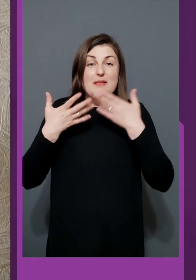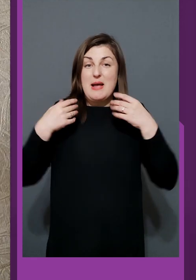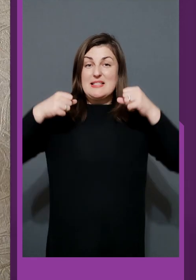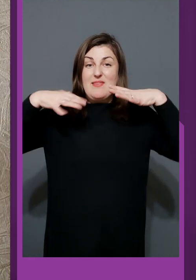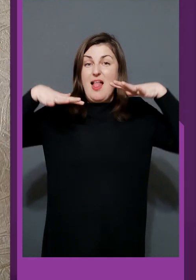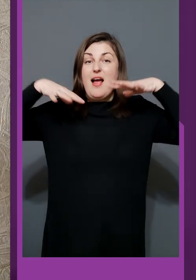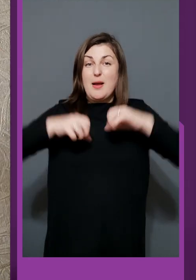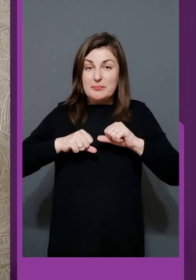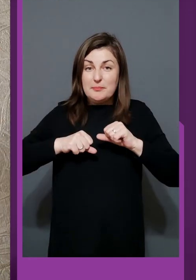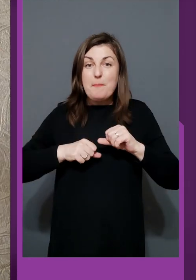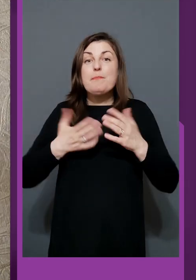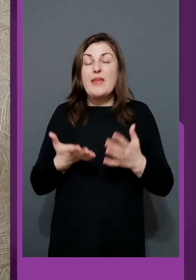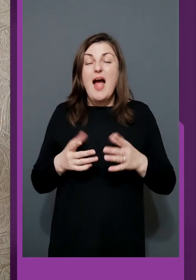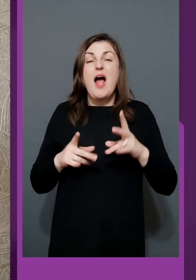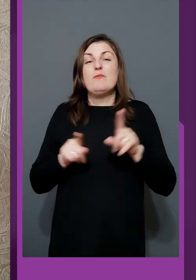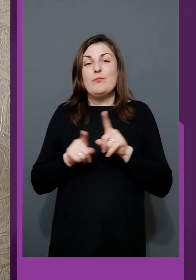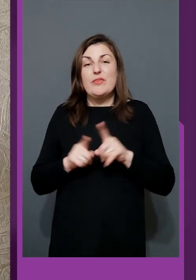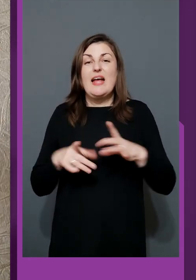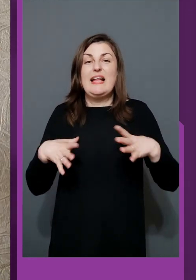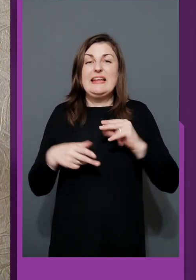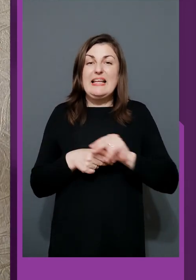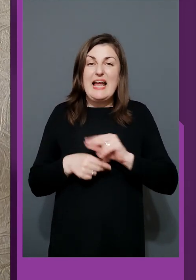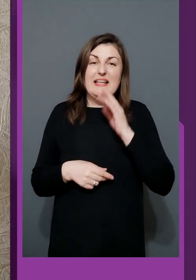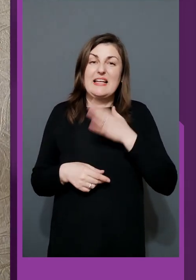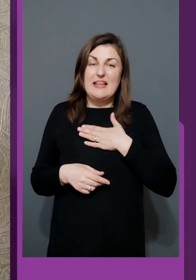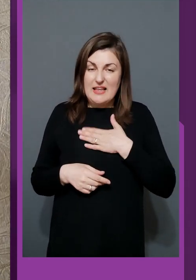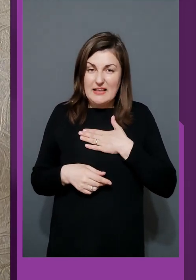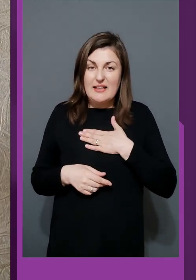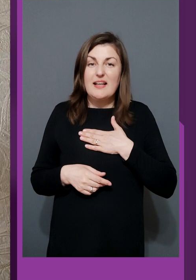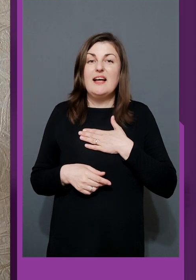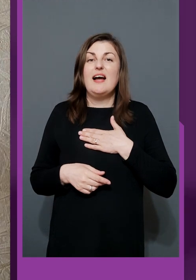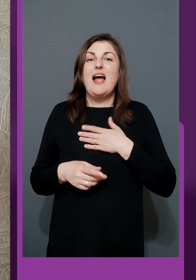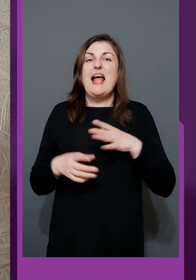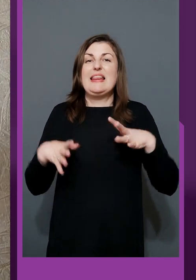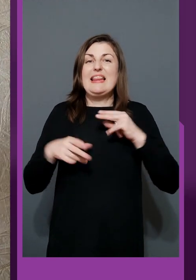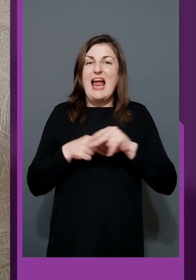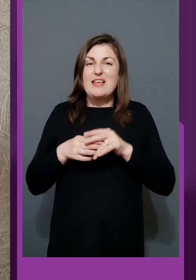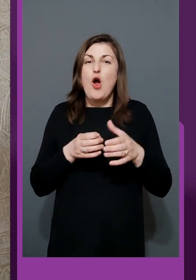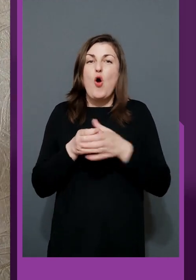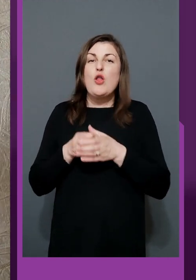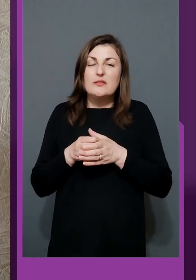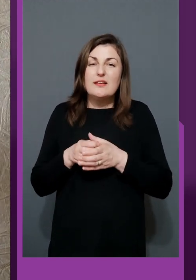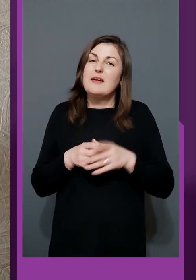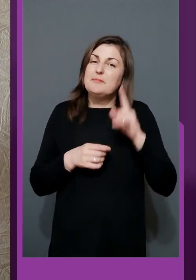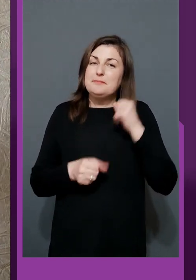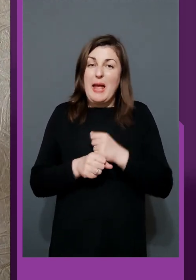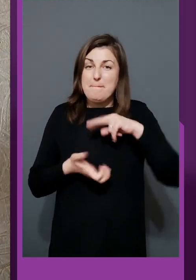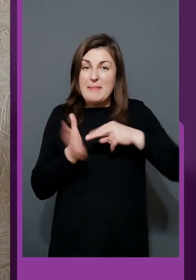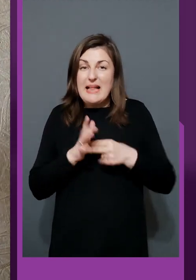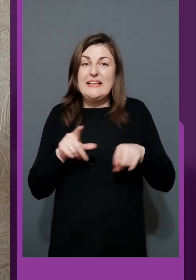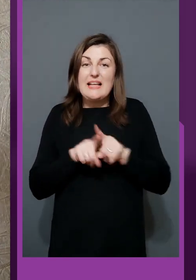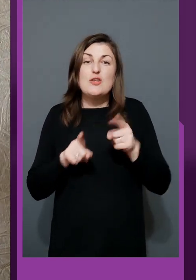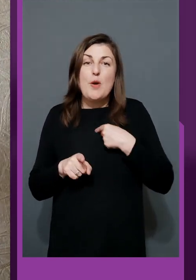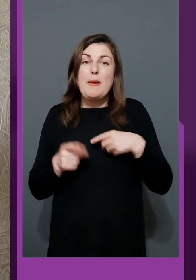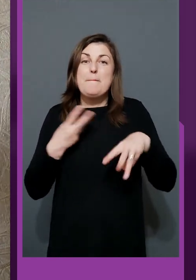немає світла однак тренер наш тренер тренерський колектив складає плани